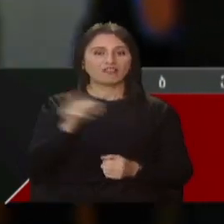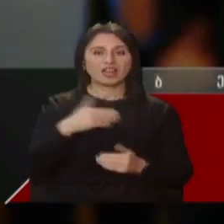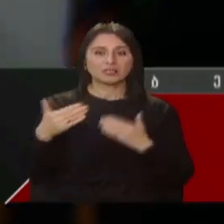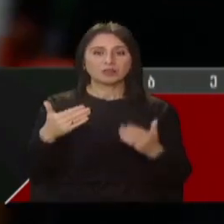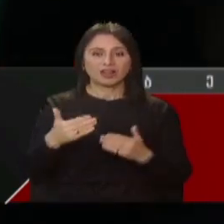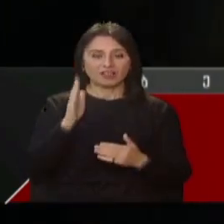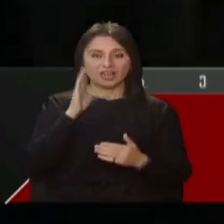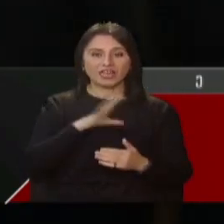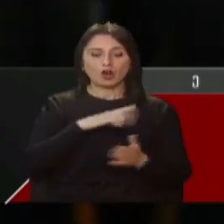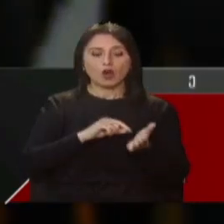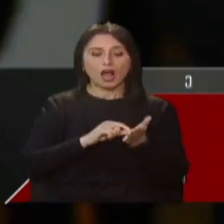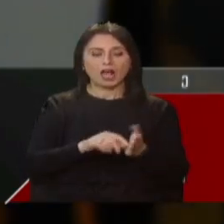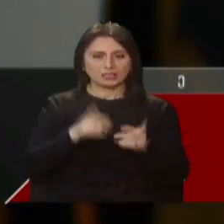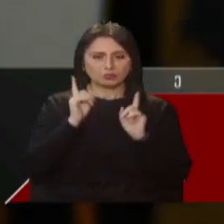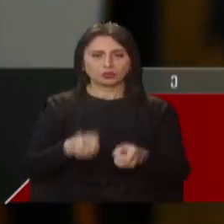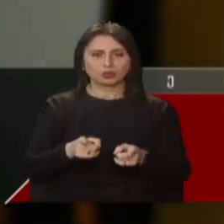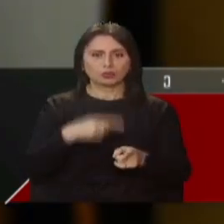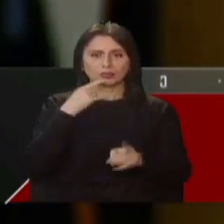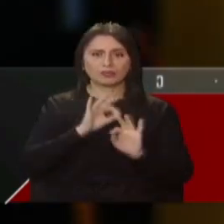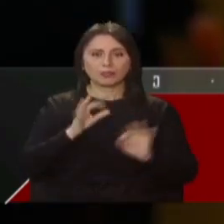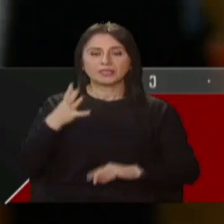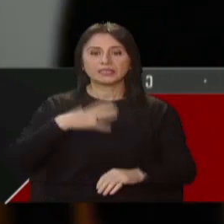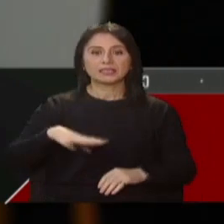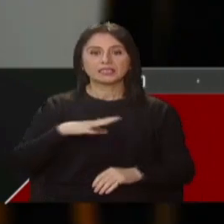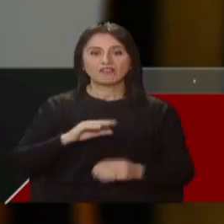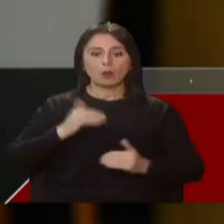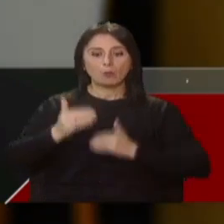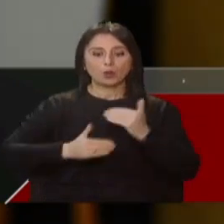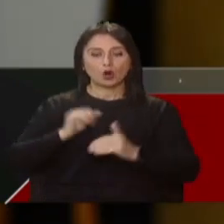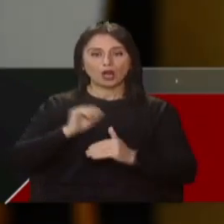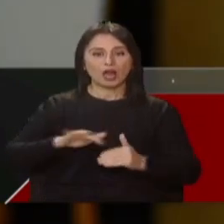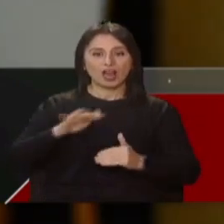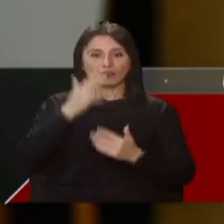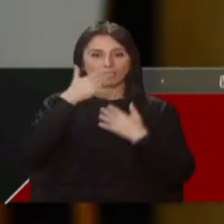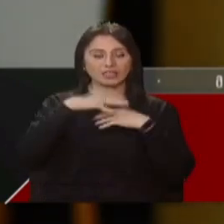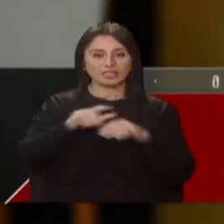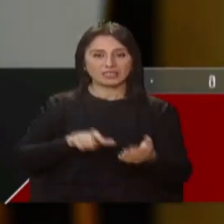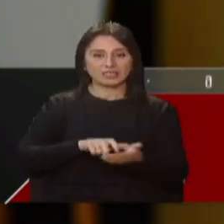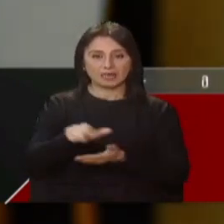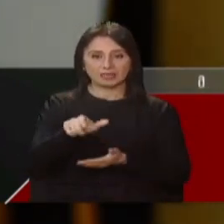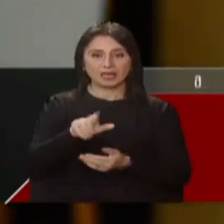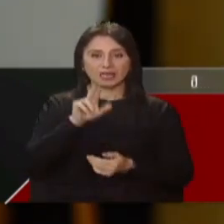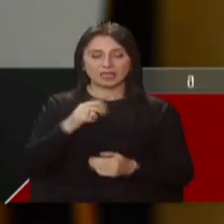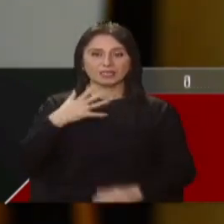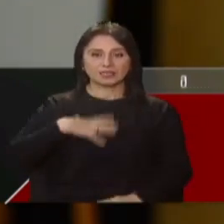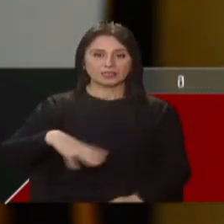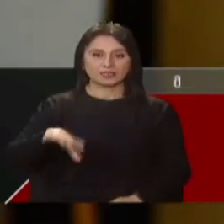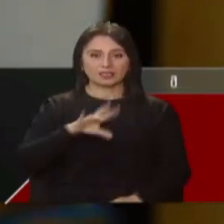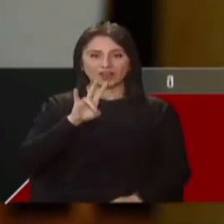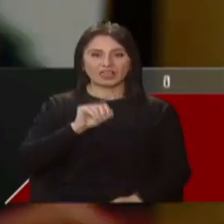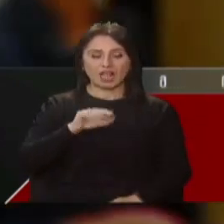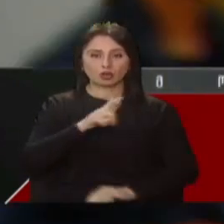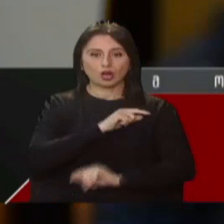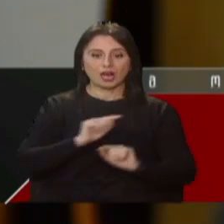მხრიდან უკლებლივ იქნა ხაზგასმით აღნიშნული საქართველოს პროგრესი ევროატლანტიკური ინტეგრაციის გზაზე და საქართველოს